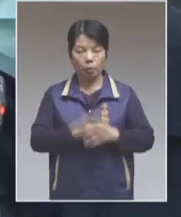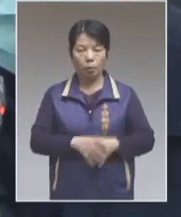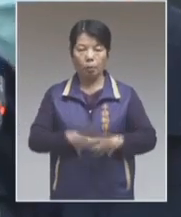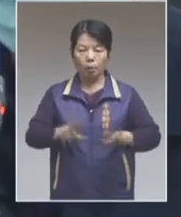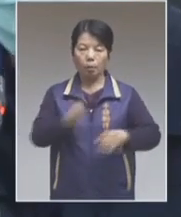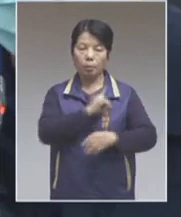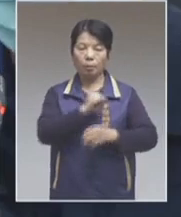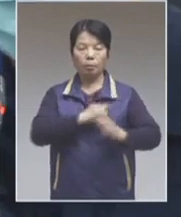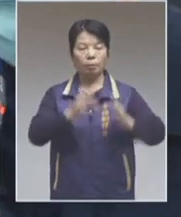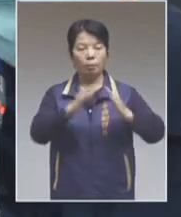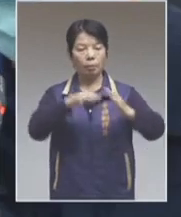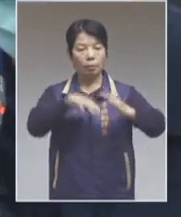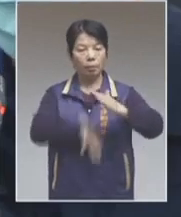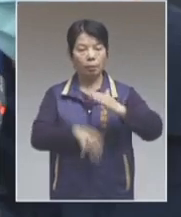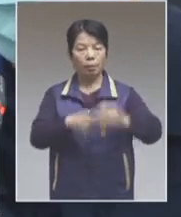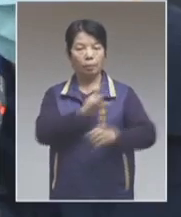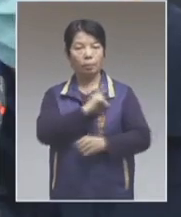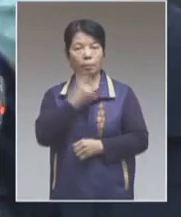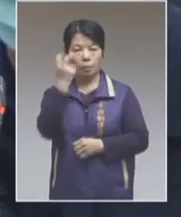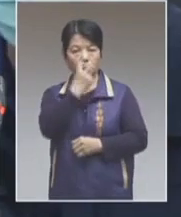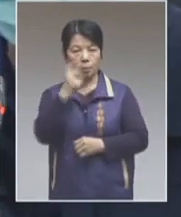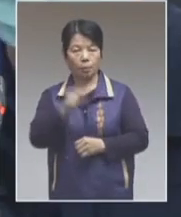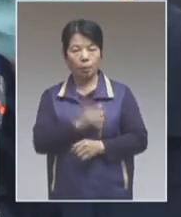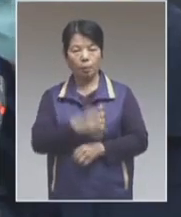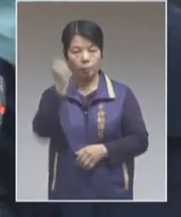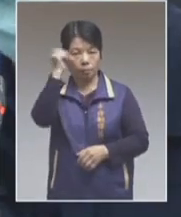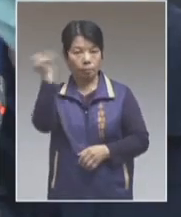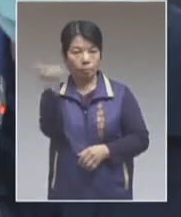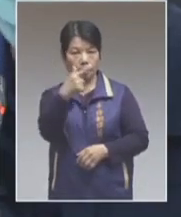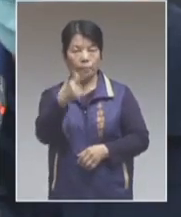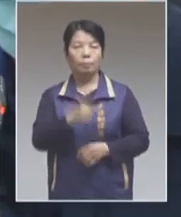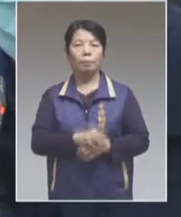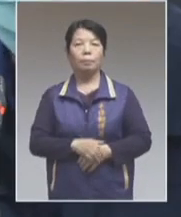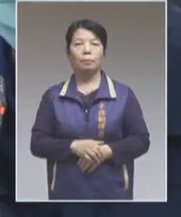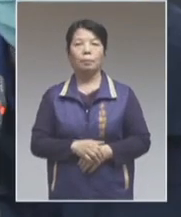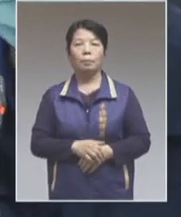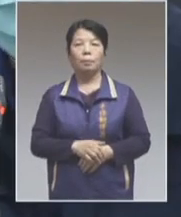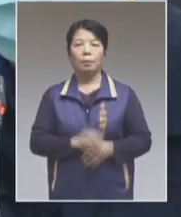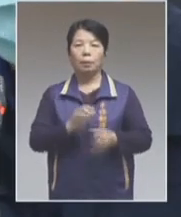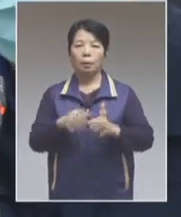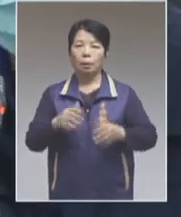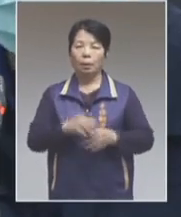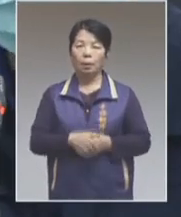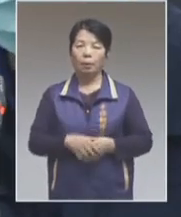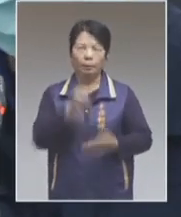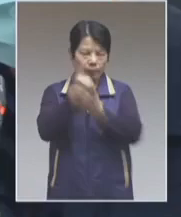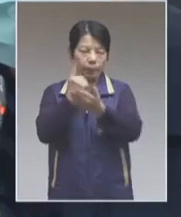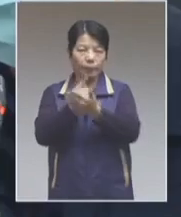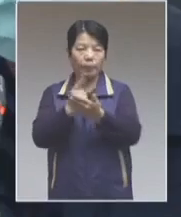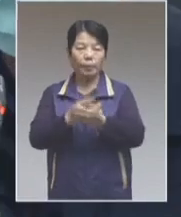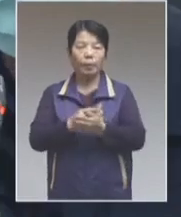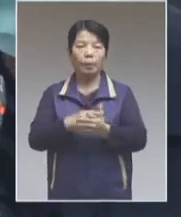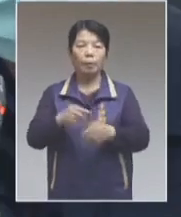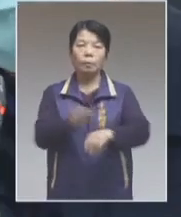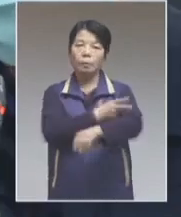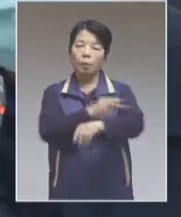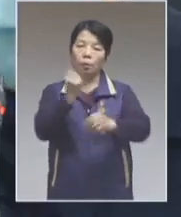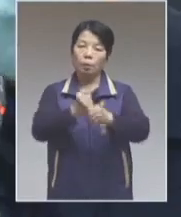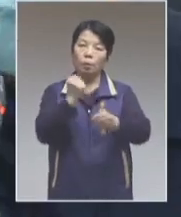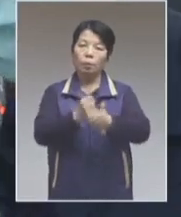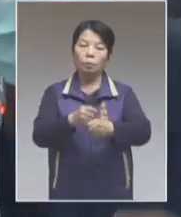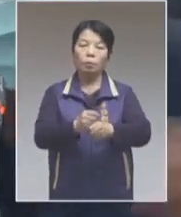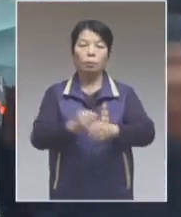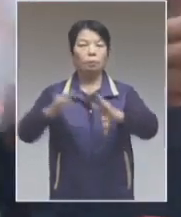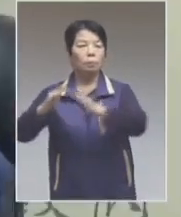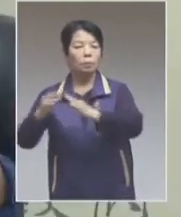健康管理啊，自己在这部分有所警觉，有所意识，所以大概往返每天大概都是往返职场跟家里为